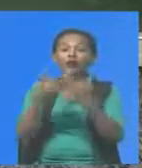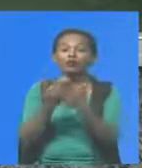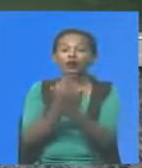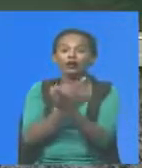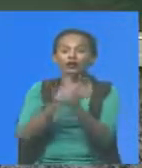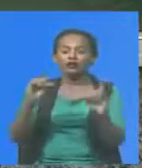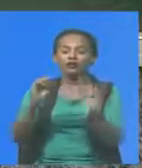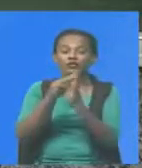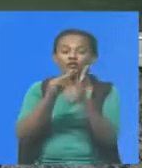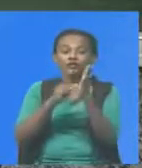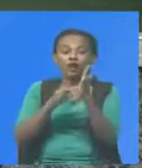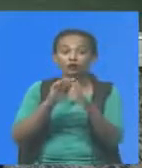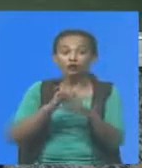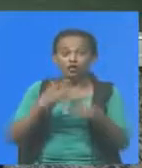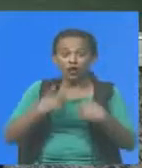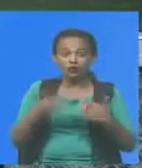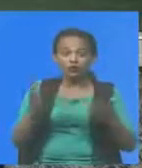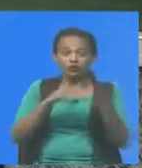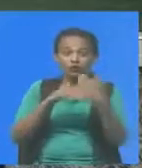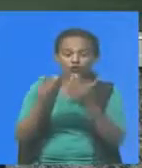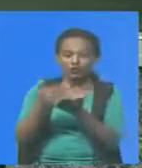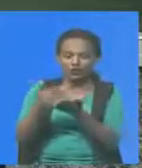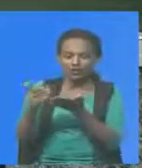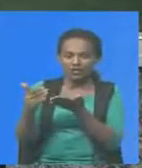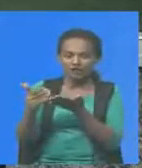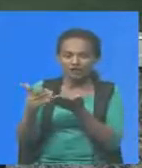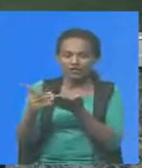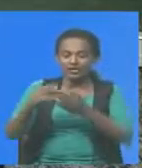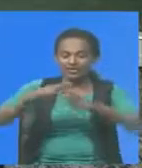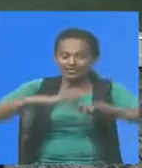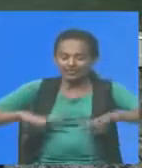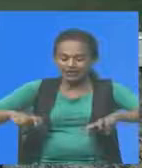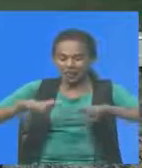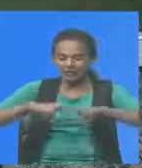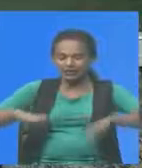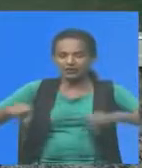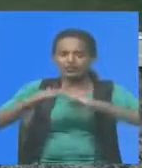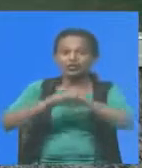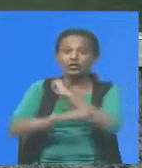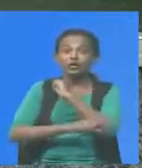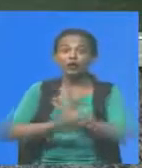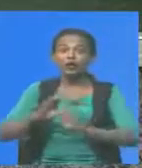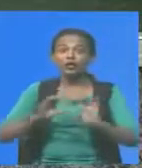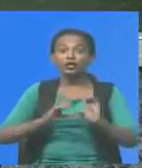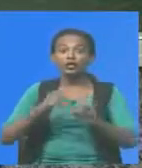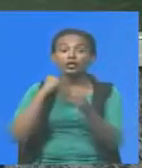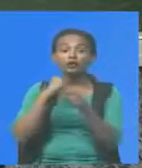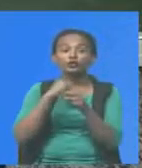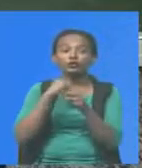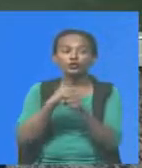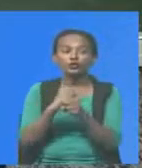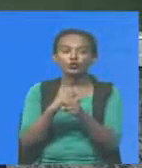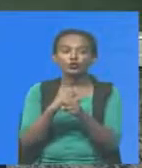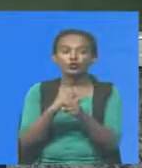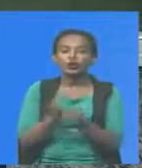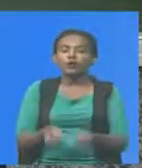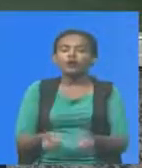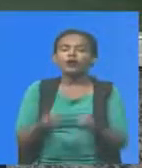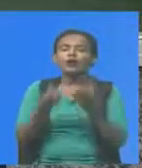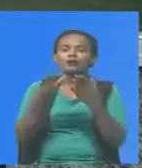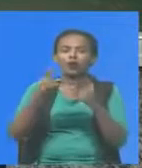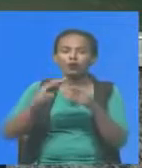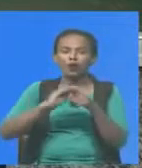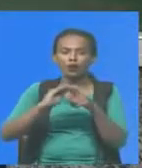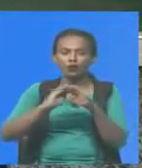ላይ ያሉ ችግሮችን ለመቅረፍ ጥናትን መሰረት በማድረግ የሚሰሩ በርካታ